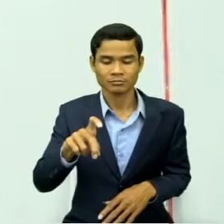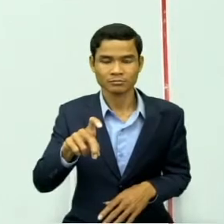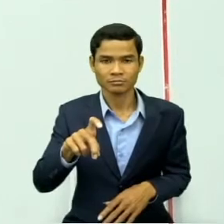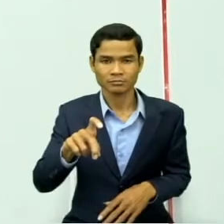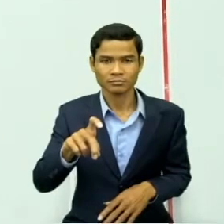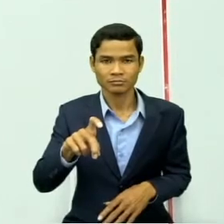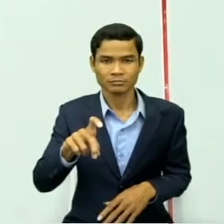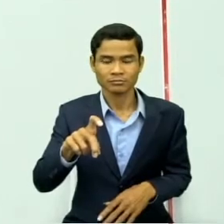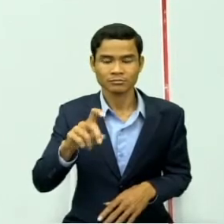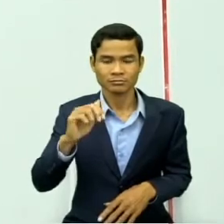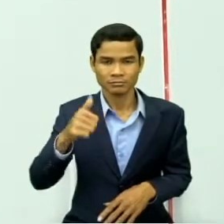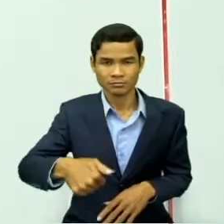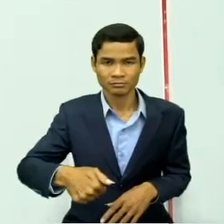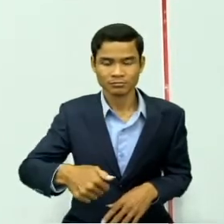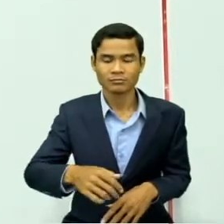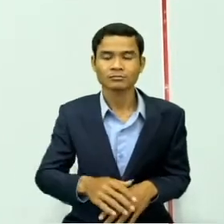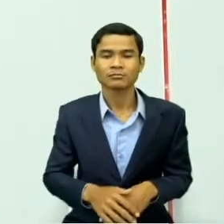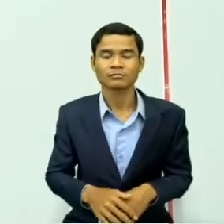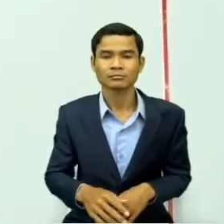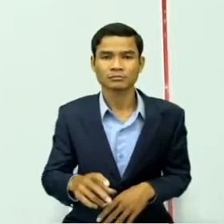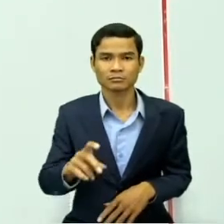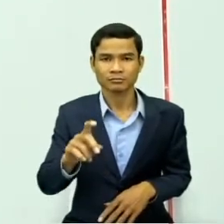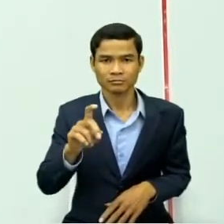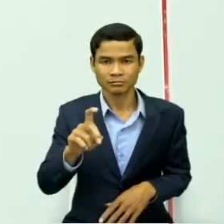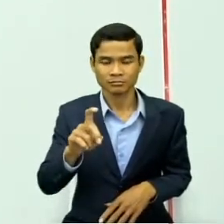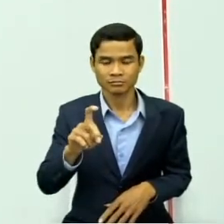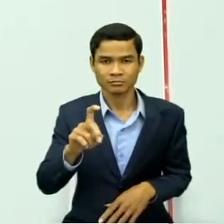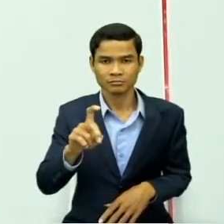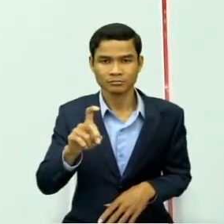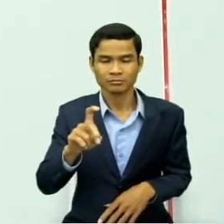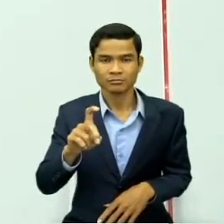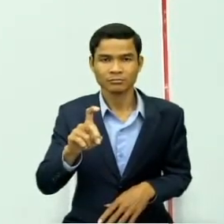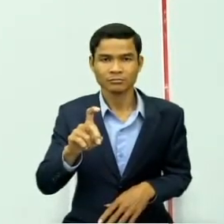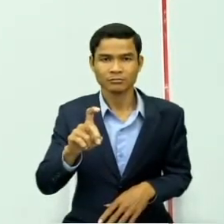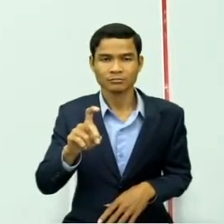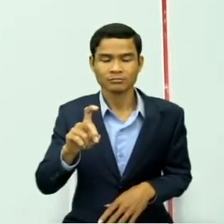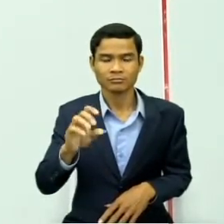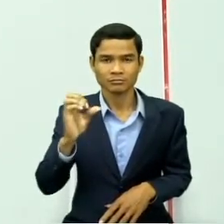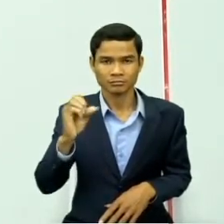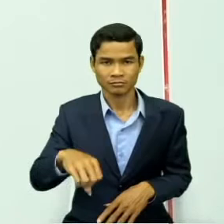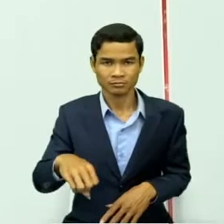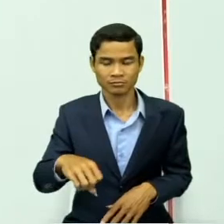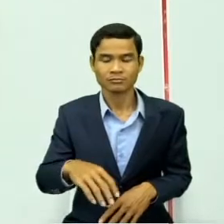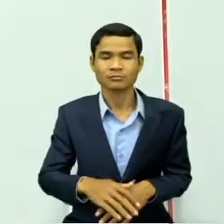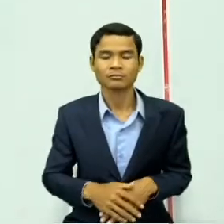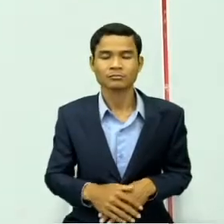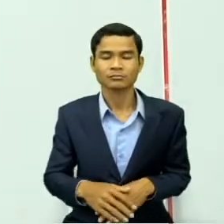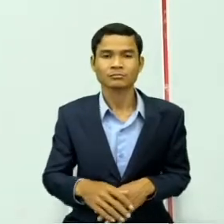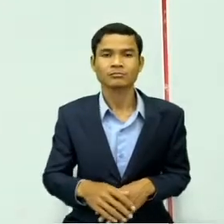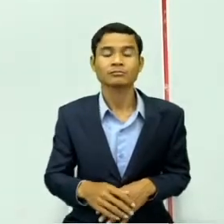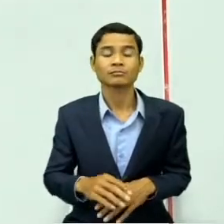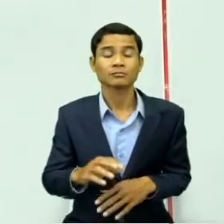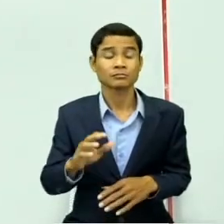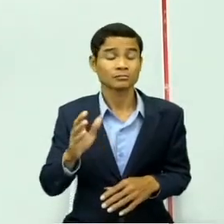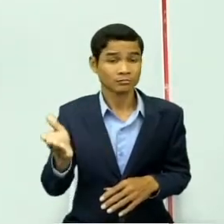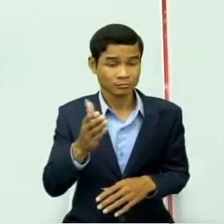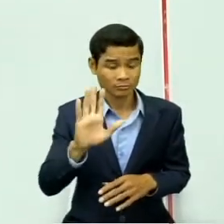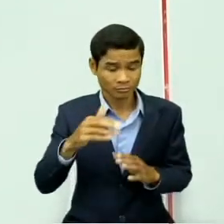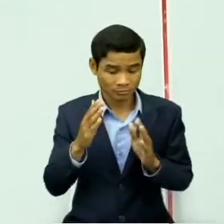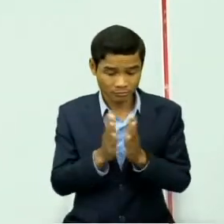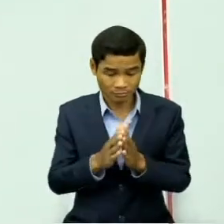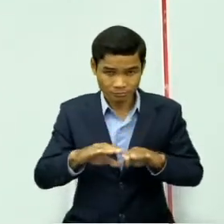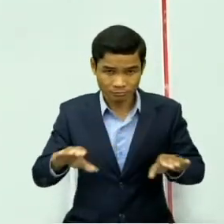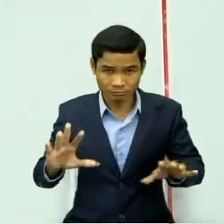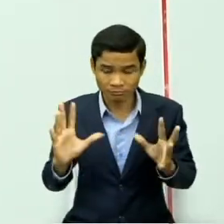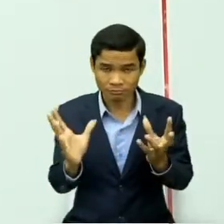phở chừng nở phở phở chừng lỡ phở chào lại ốc con